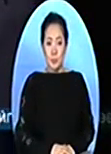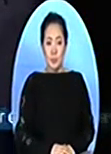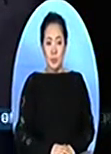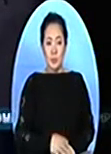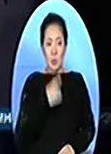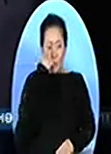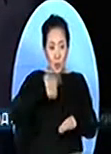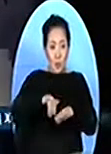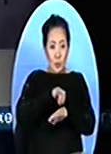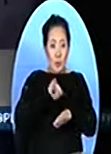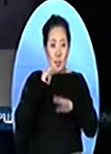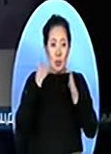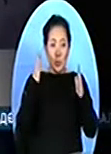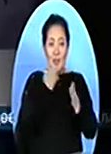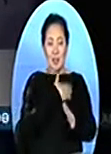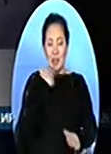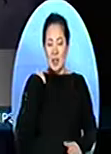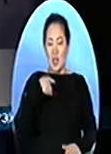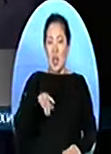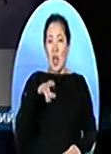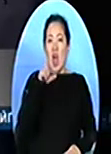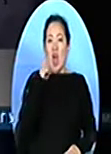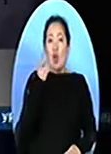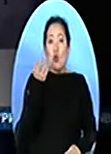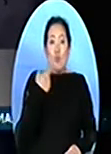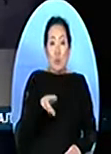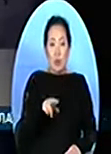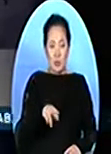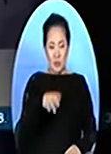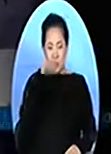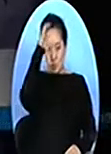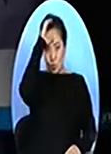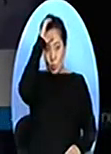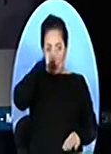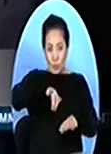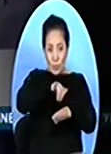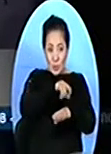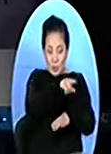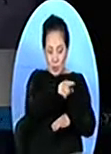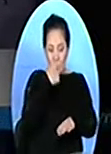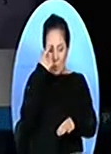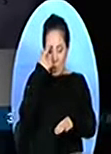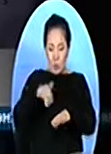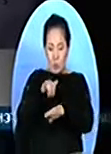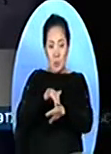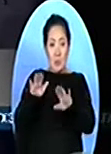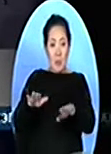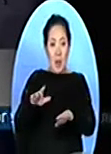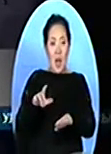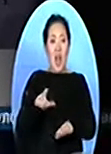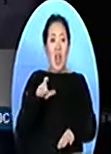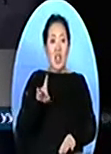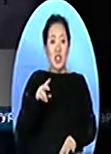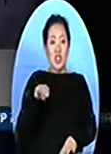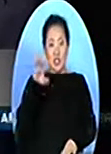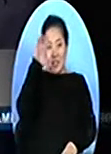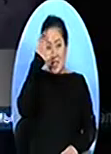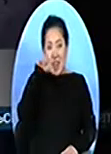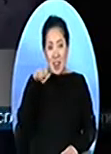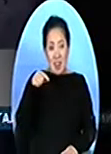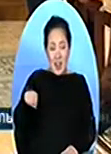Монгол Улсын хурлын дарга Мие Гомбын энхүүд өнөөдөр бүгд найрамд Турк улсаас Монгол Улс руугаа онц бөгөөд бүрэн эрхтэлчин